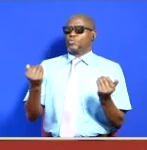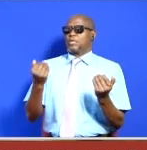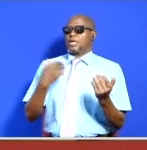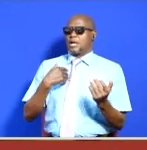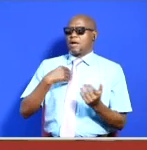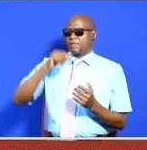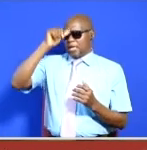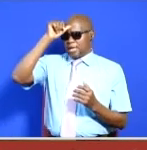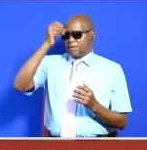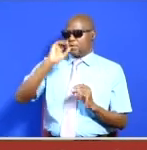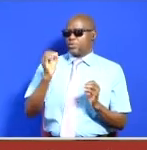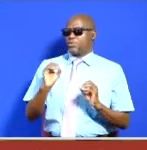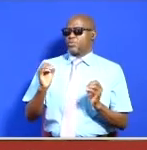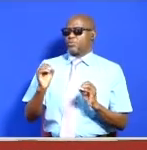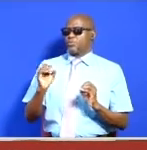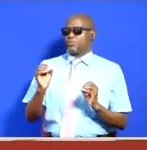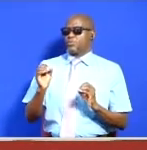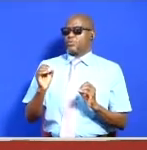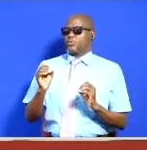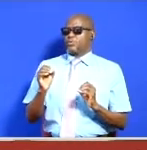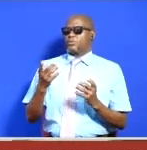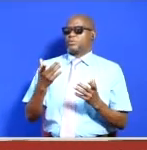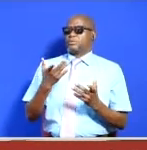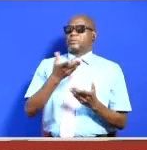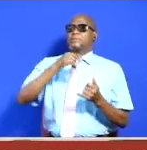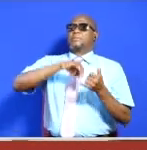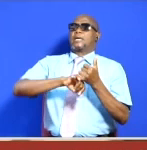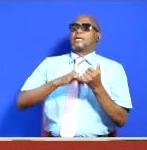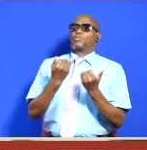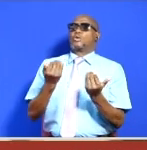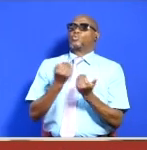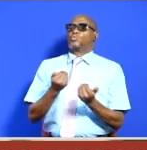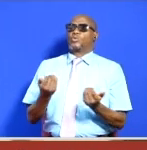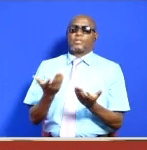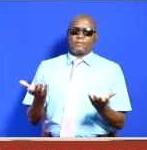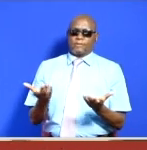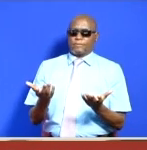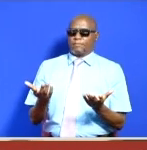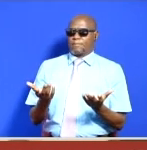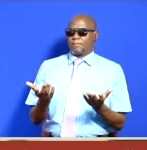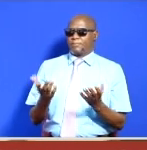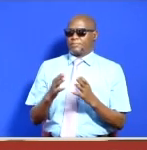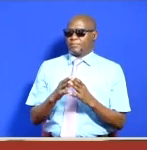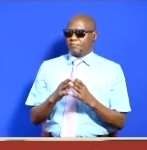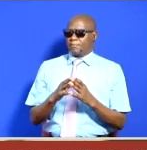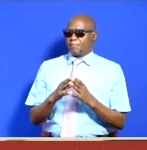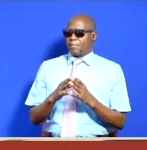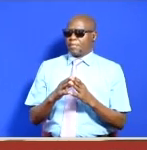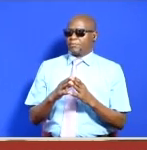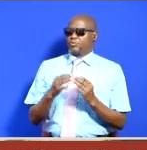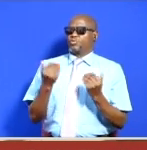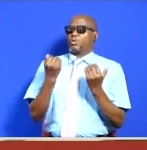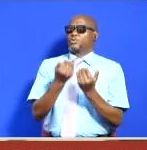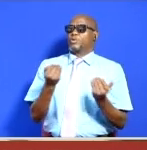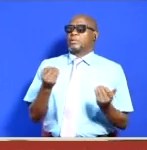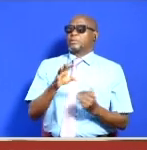wawe wasichana wenye wamefanya nini? So iwapo kuna report zozote sasa kuhusu watoto ambao wamepata mimba ama kwa